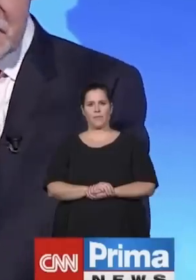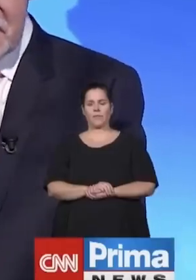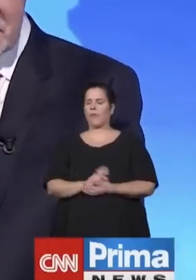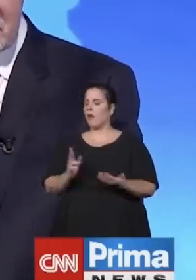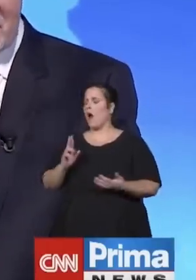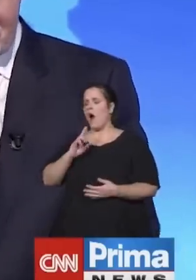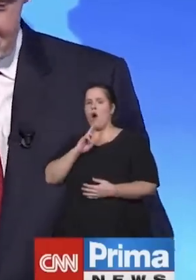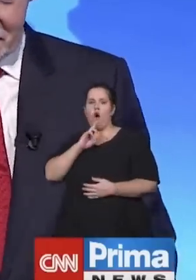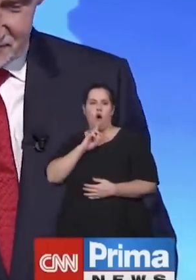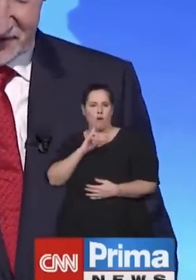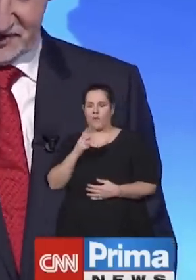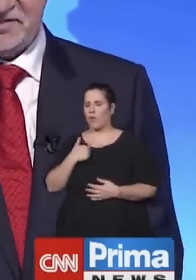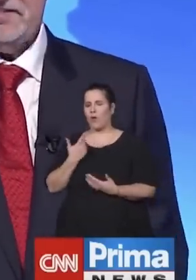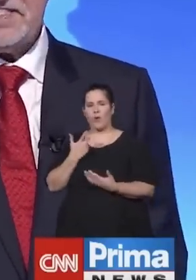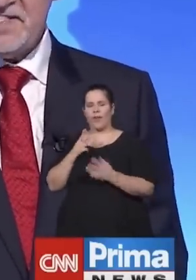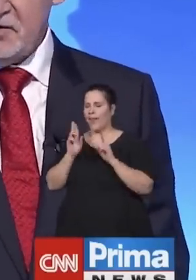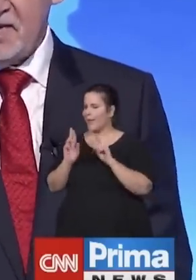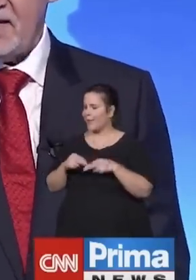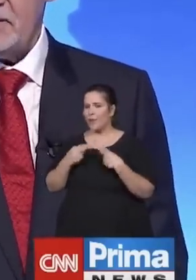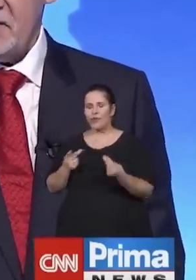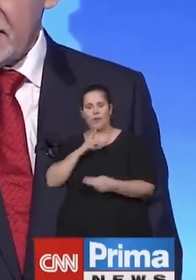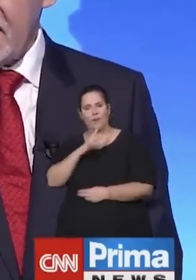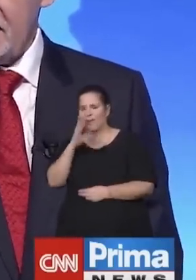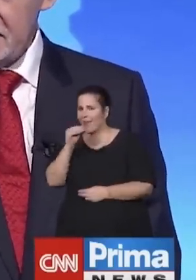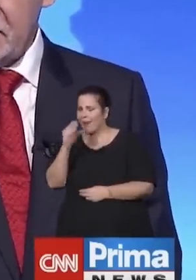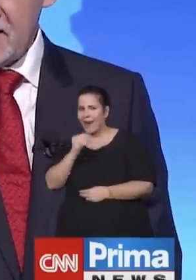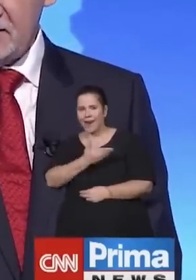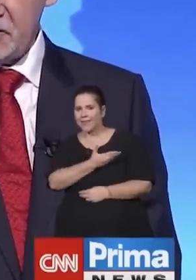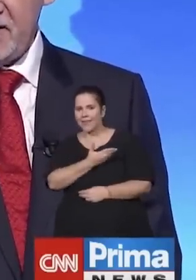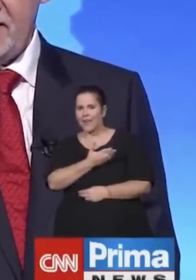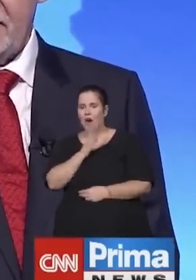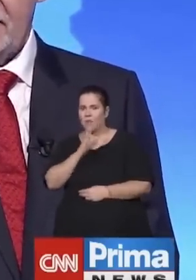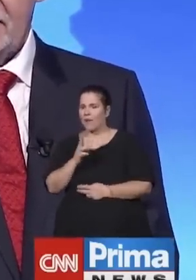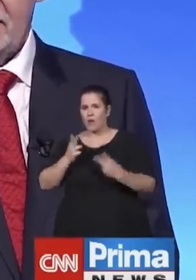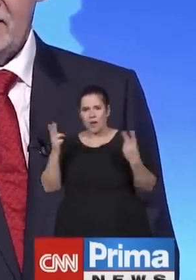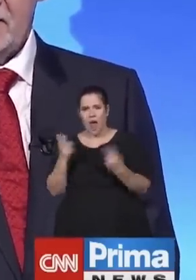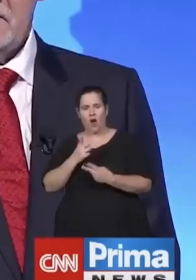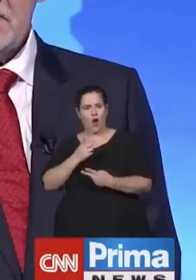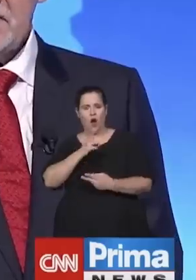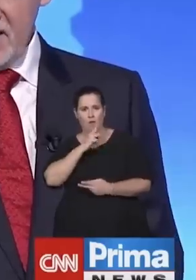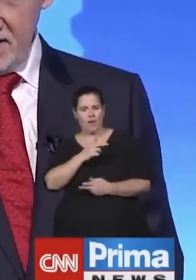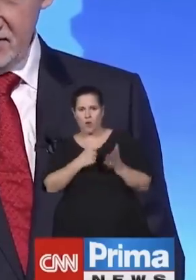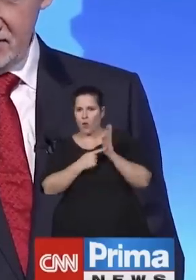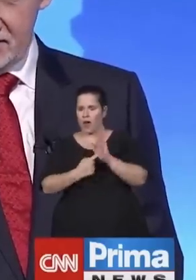Já skutečně považuji za neuvěřitelnou drzost. Vy jste nomenklaturní kádr z OKSČ?